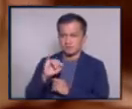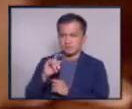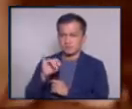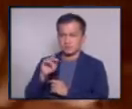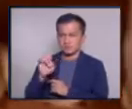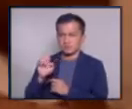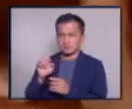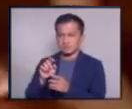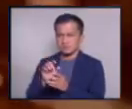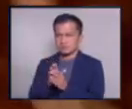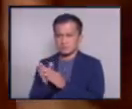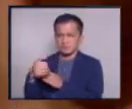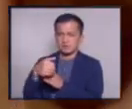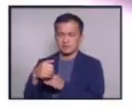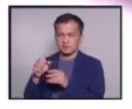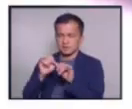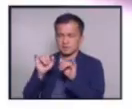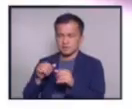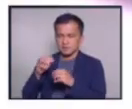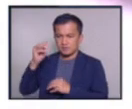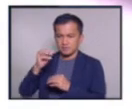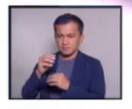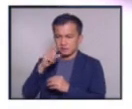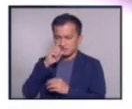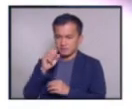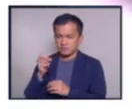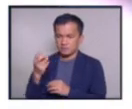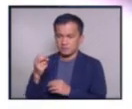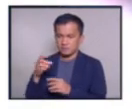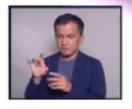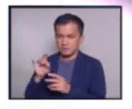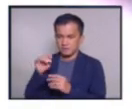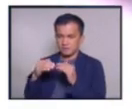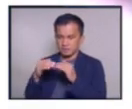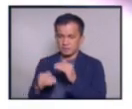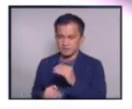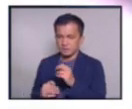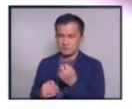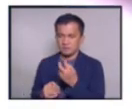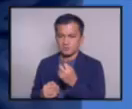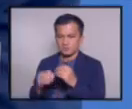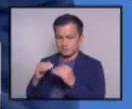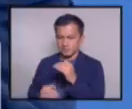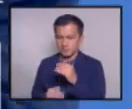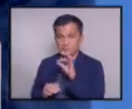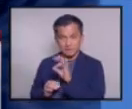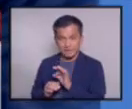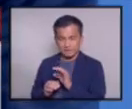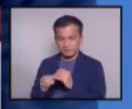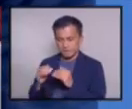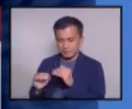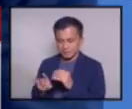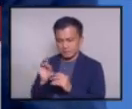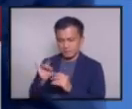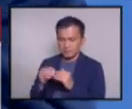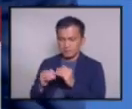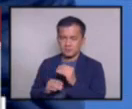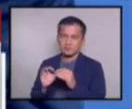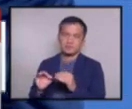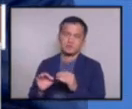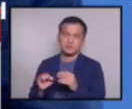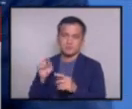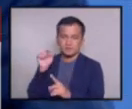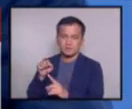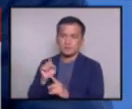system. Kung ang minimum age is 12, pipiliin nila yung below 12. Hmm. Pag binaba mo sa 9, pipiliin nila below 9. So, walang katapusan. The point